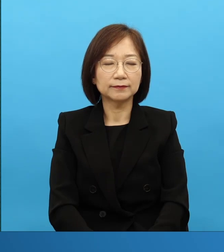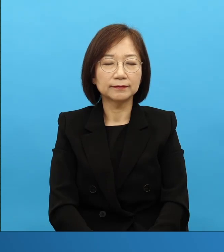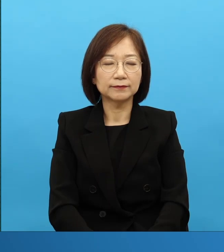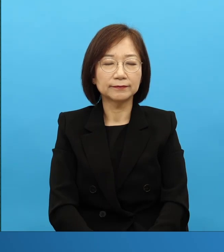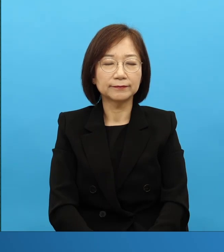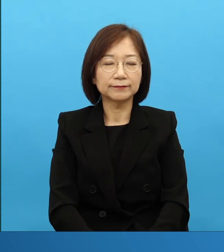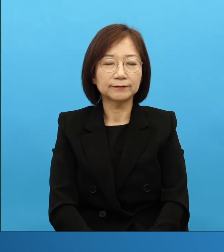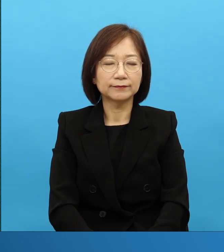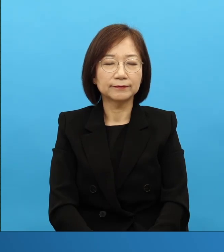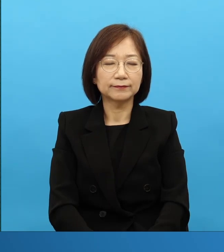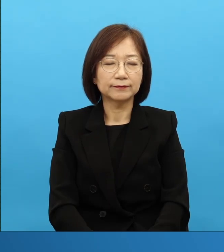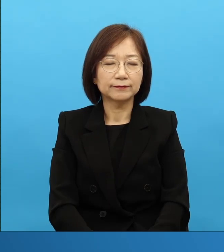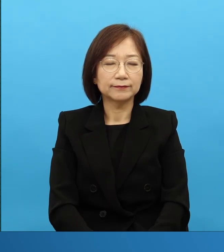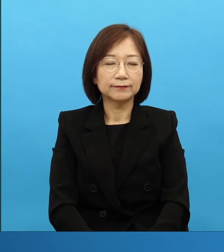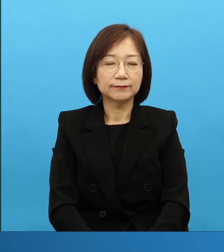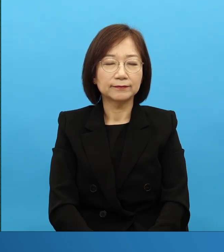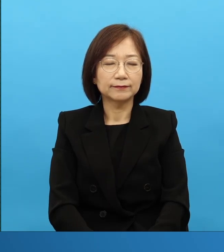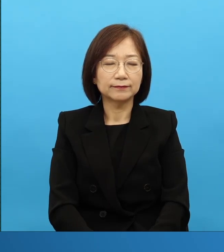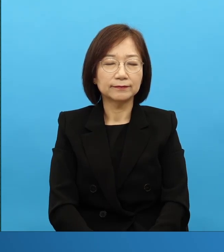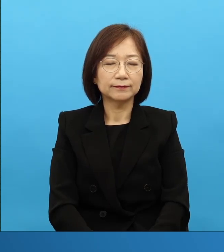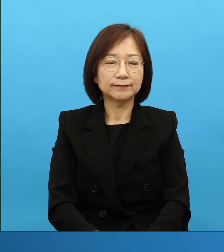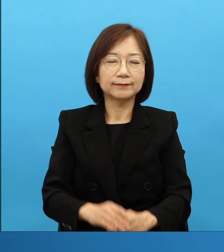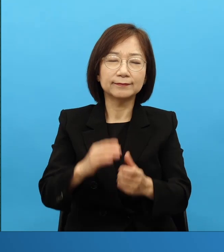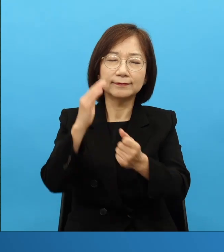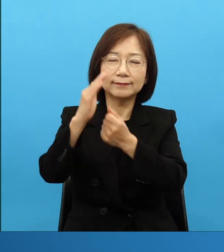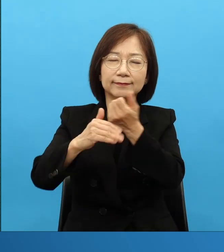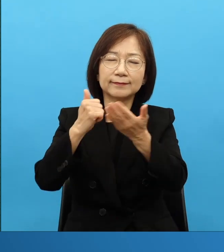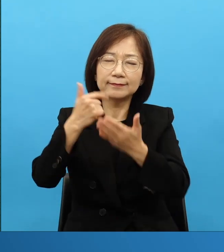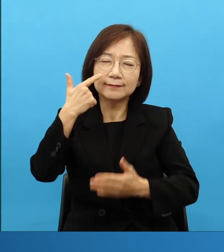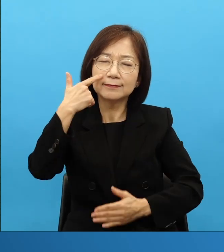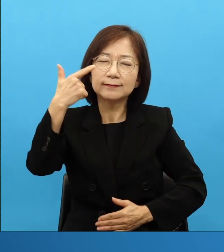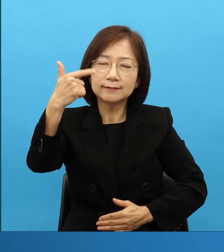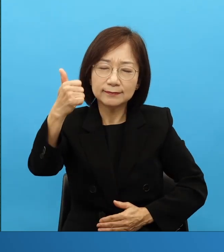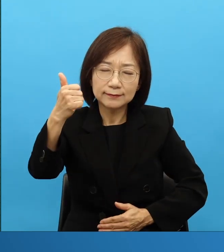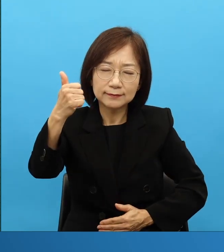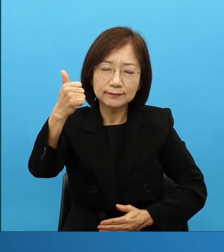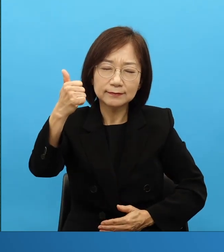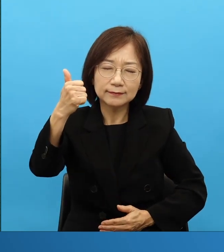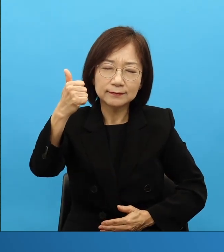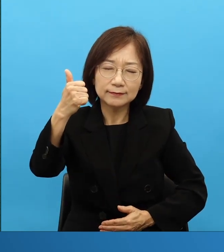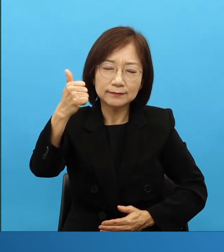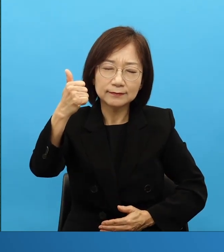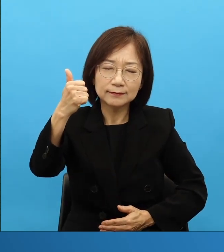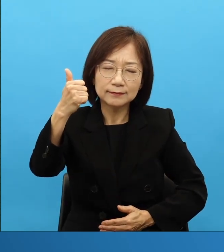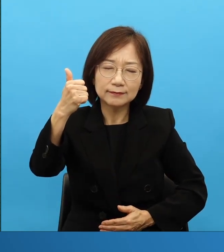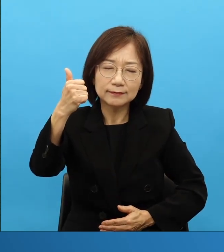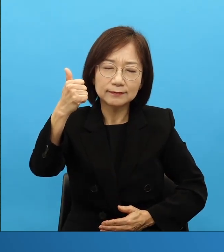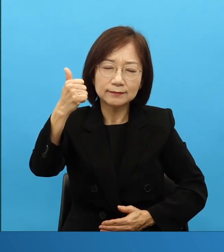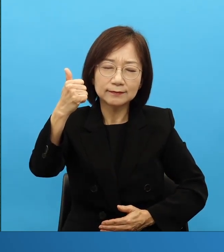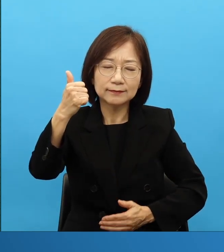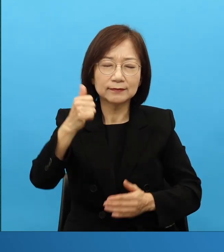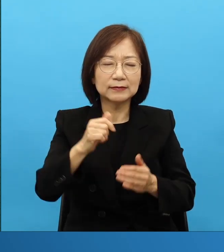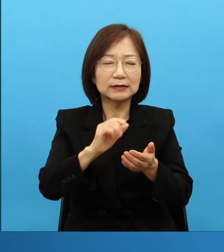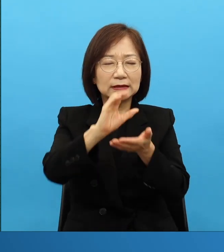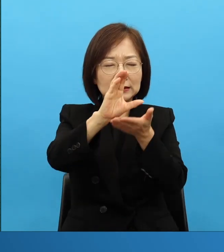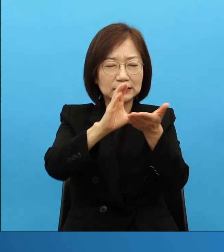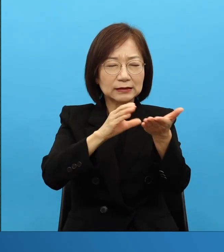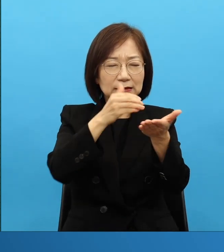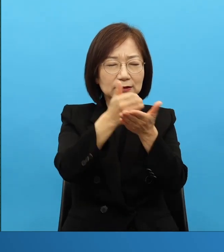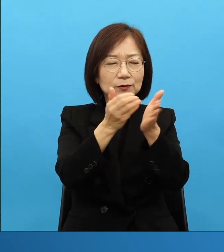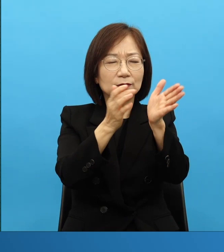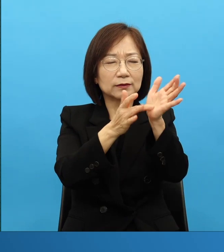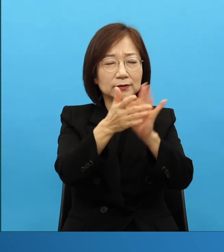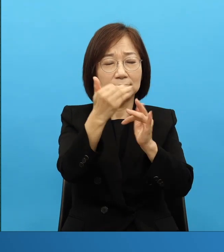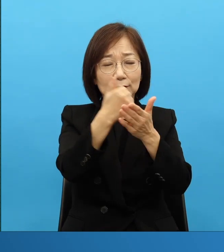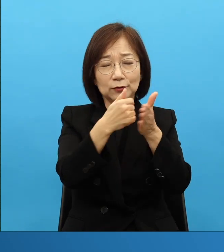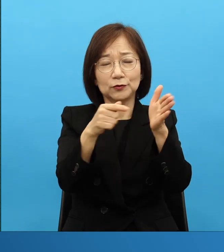하나님 아버지, Father God, 그리스도 예수 안에서 자녀된